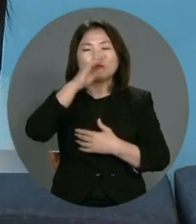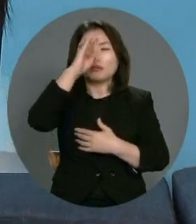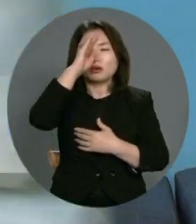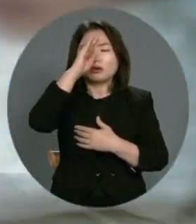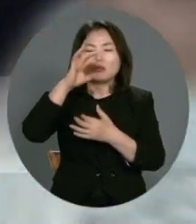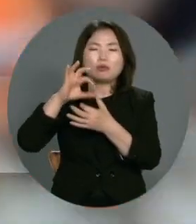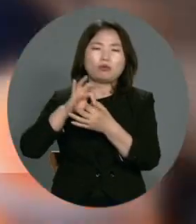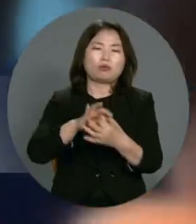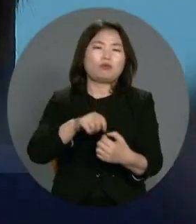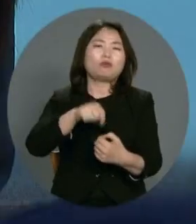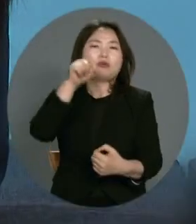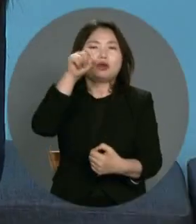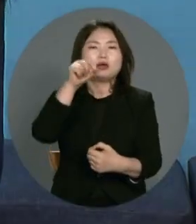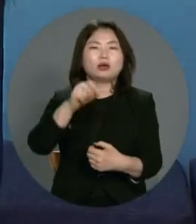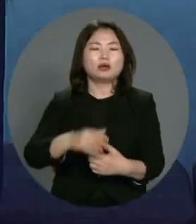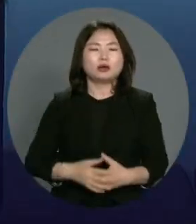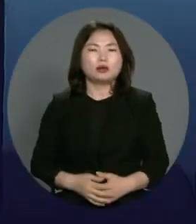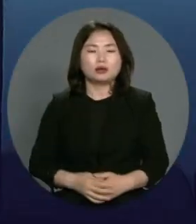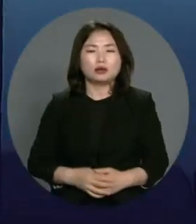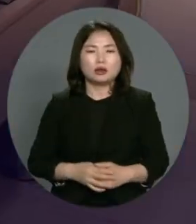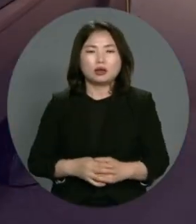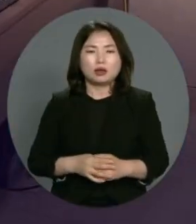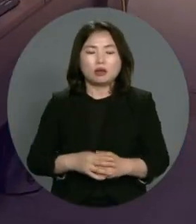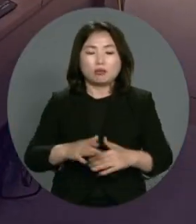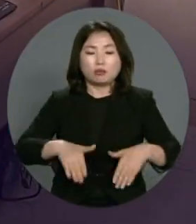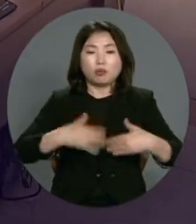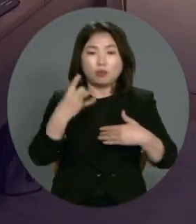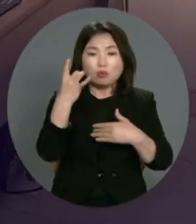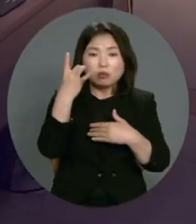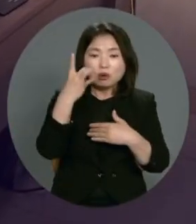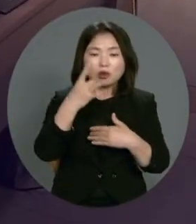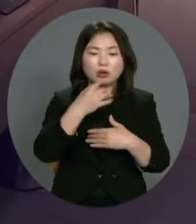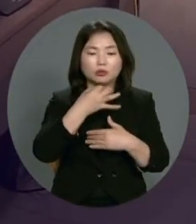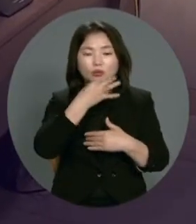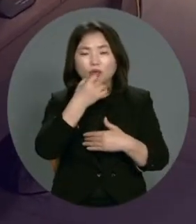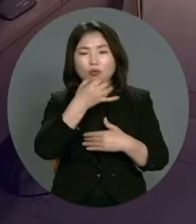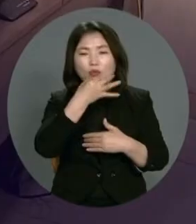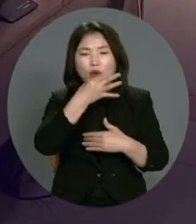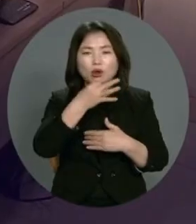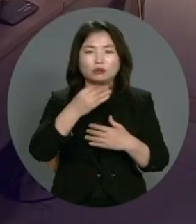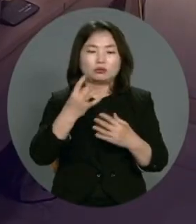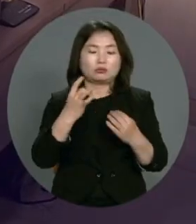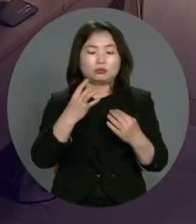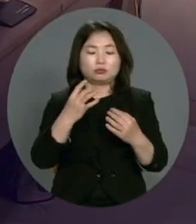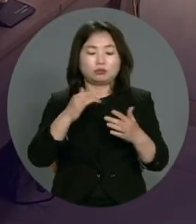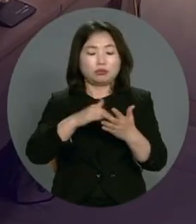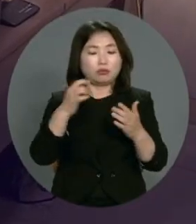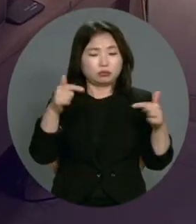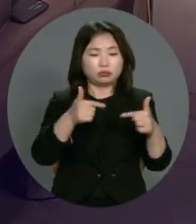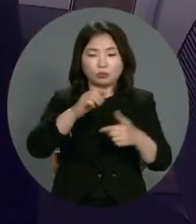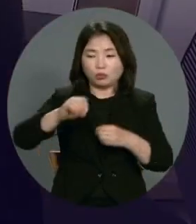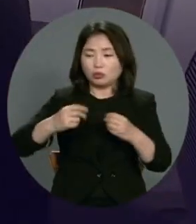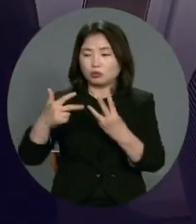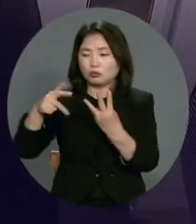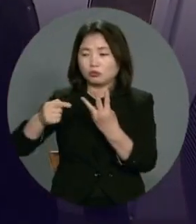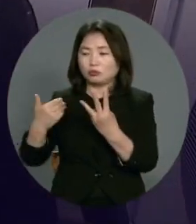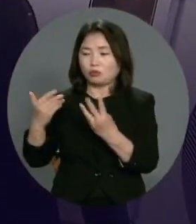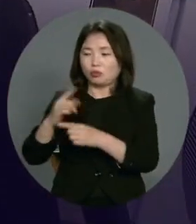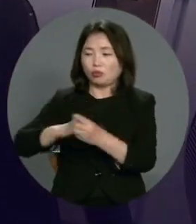증상이 오래가는 게 특징입니다. 통상 봄철엔 줄어들던 독감 환자도 3주 전부터 다시 늘기